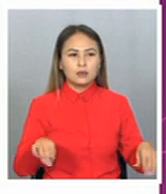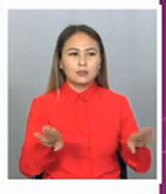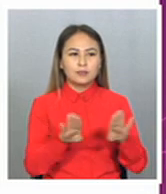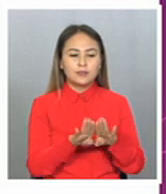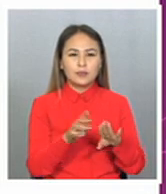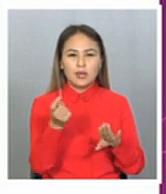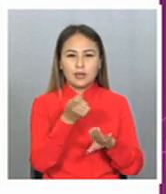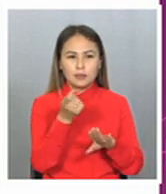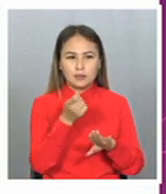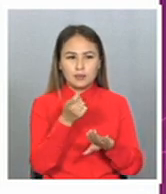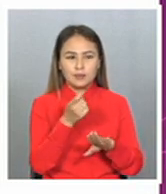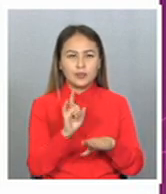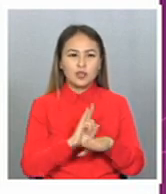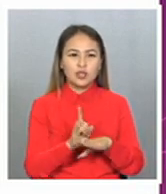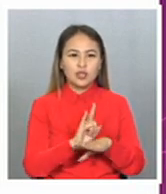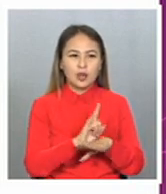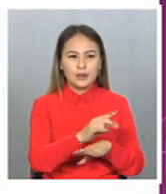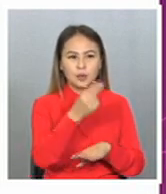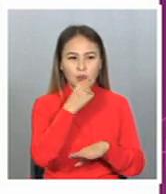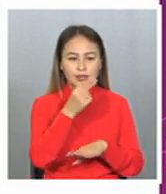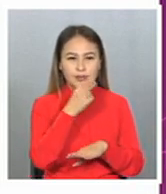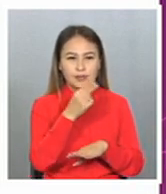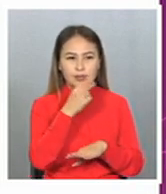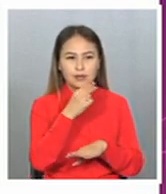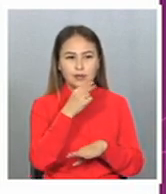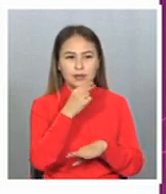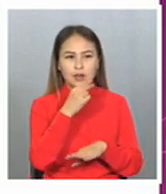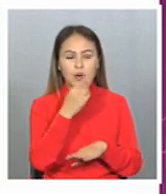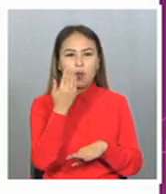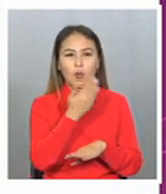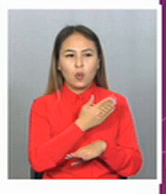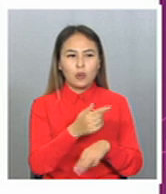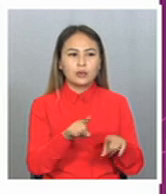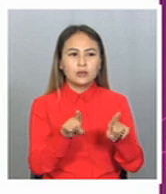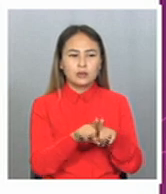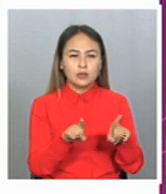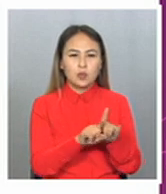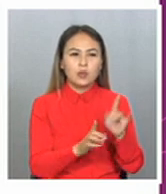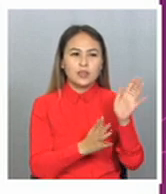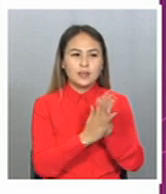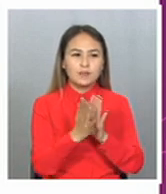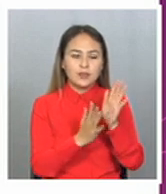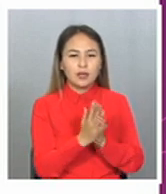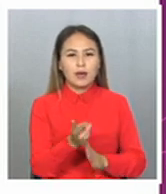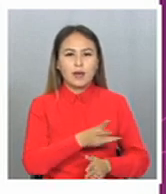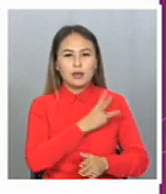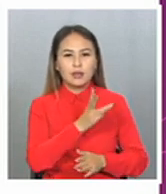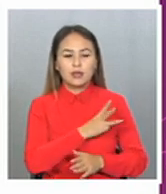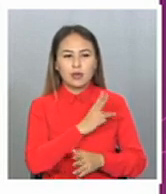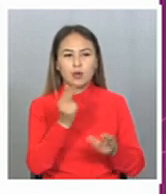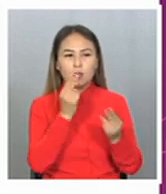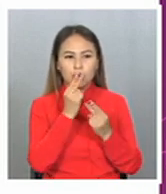дәнімен тышқан қоректенеді. Ол да өсімдіктегі энергия мен қоректік